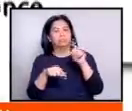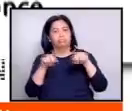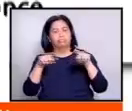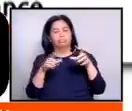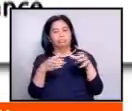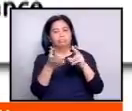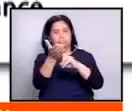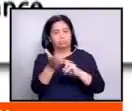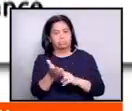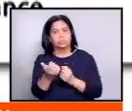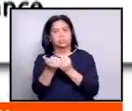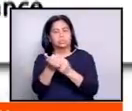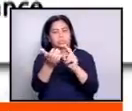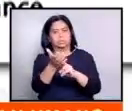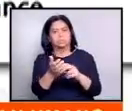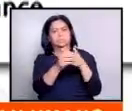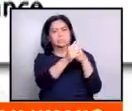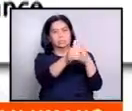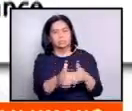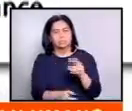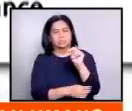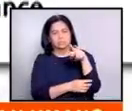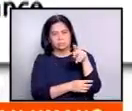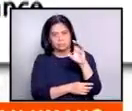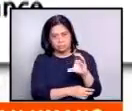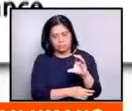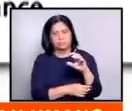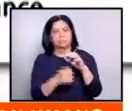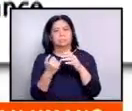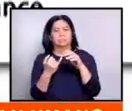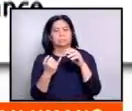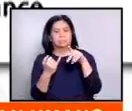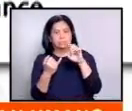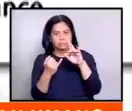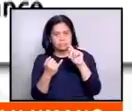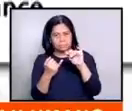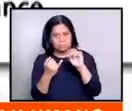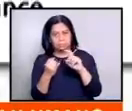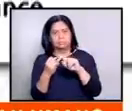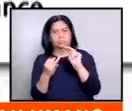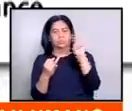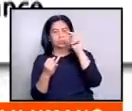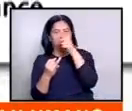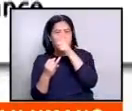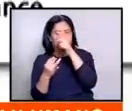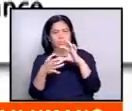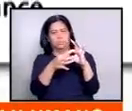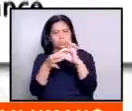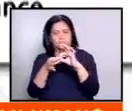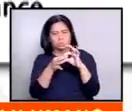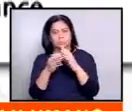multi-party manifesto of support na pirmado ng mga leader ng Nationalist People's Coalition, Partylist Coalition at Northern Luzon